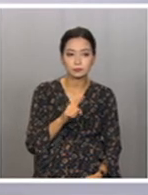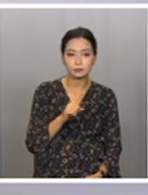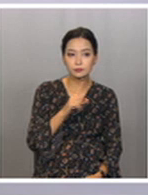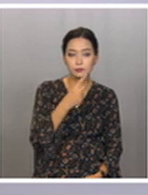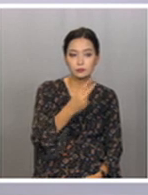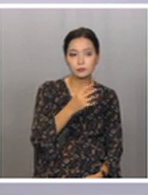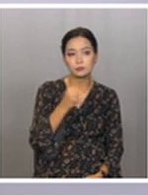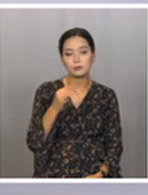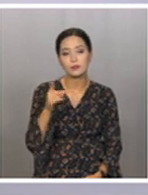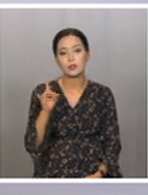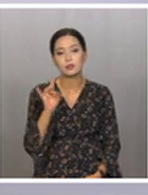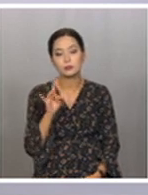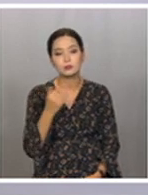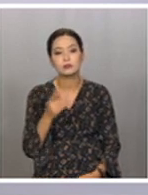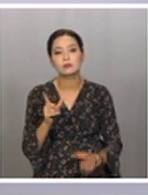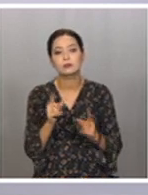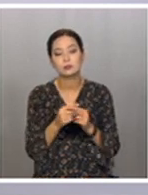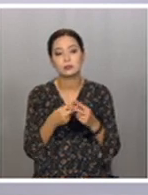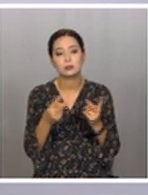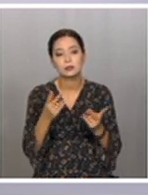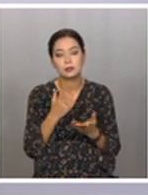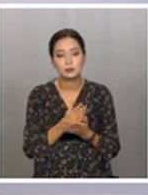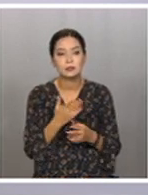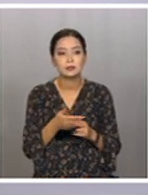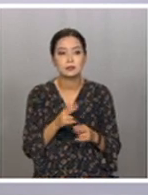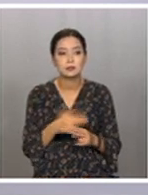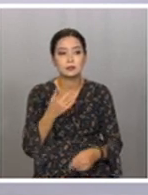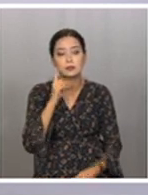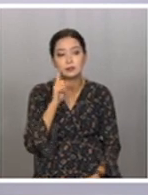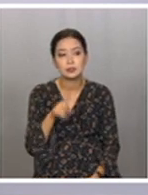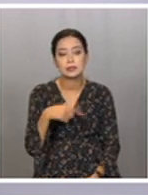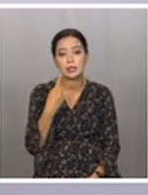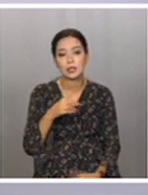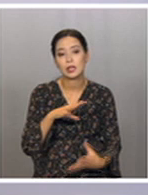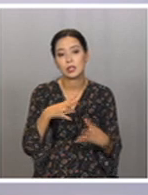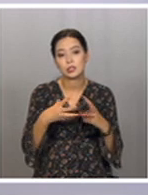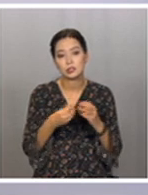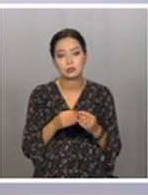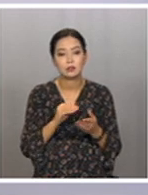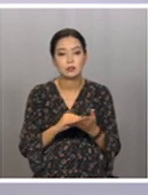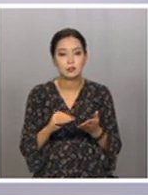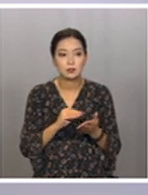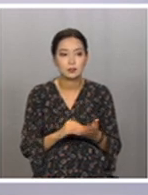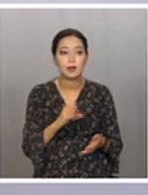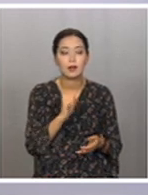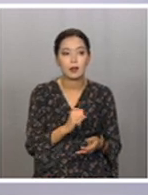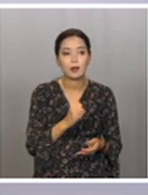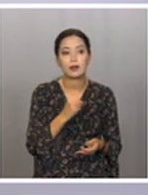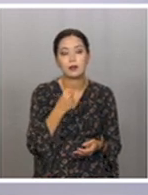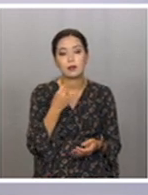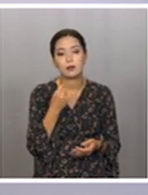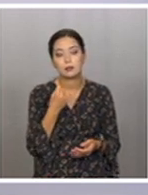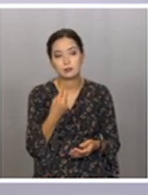векторының ұзындығының квадратына тең екенін білеміз. Соны біле тұра келесі нәтижені аламыз. Сонда А векторының